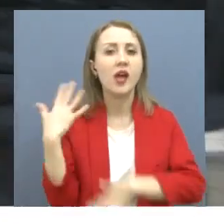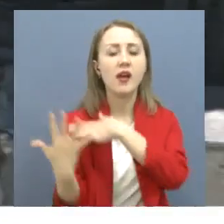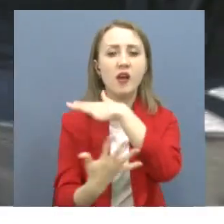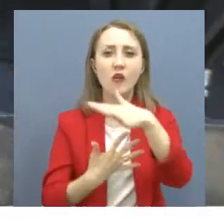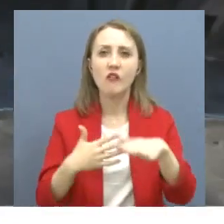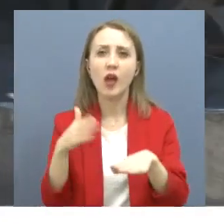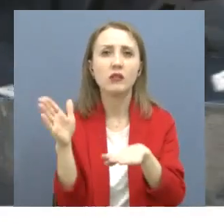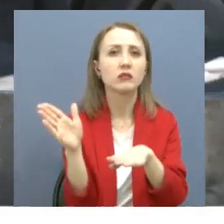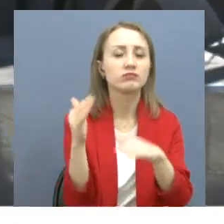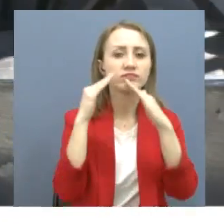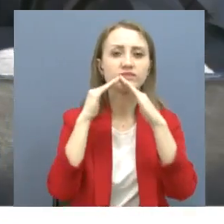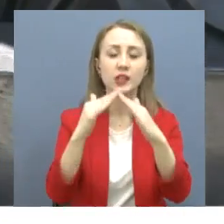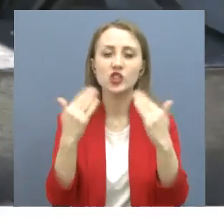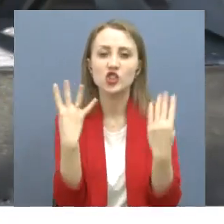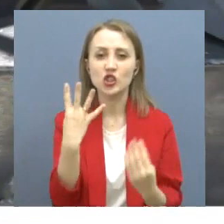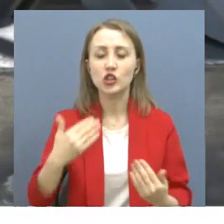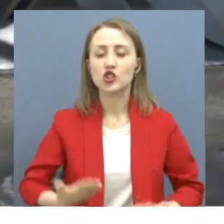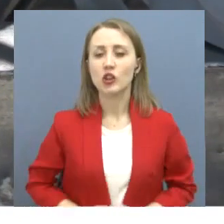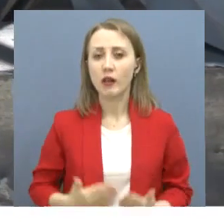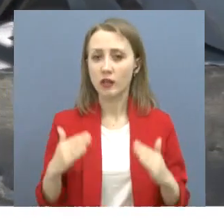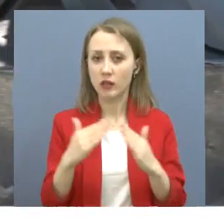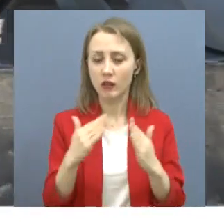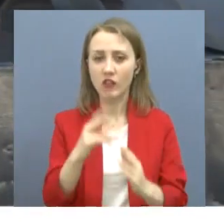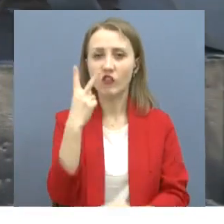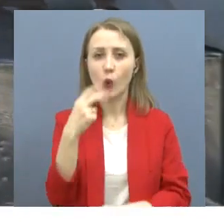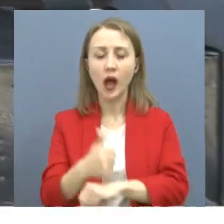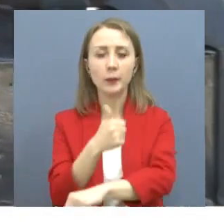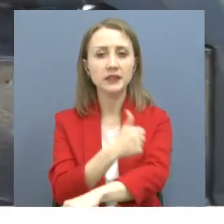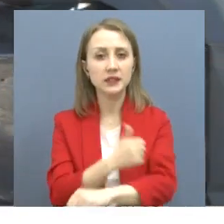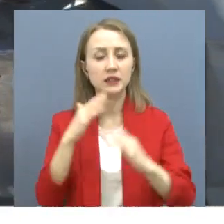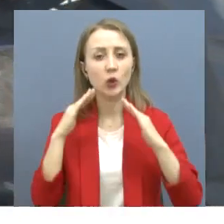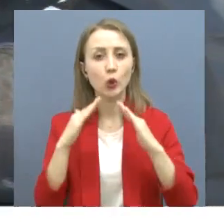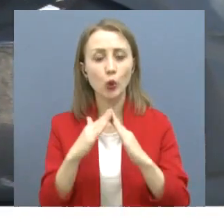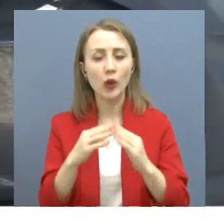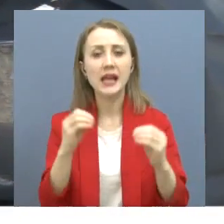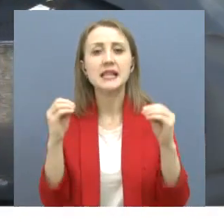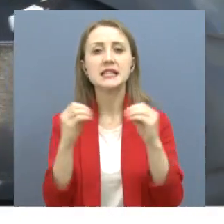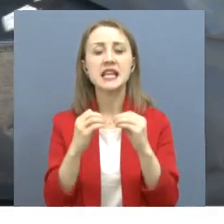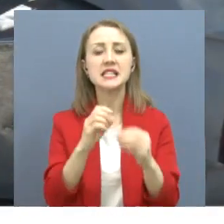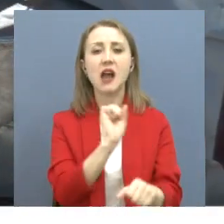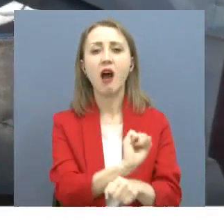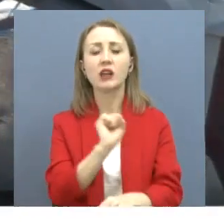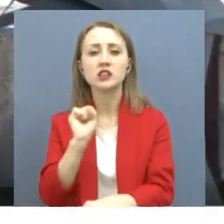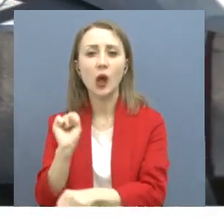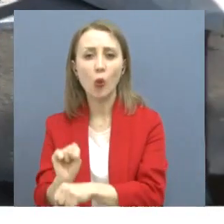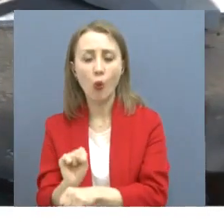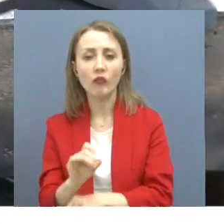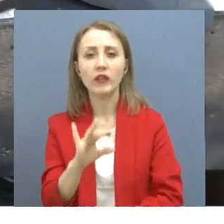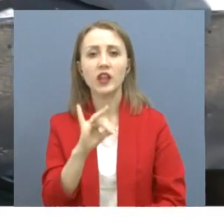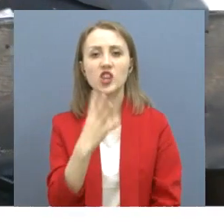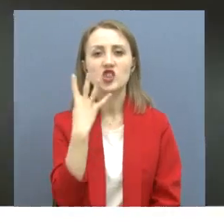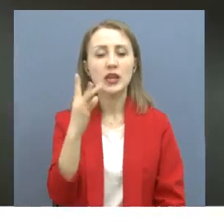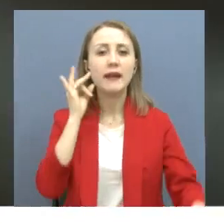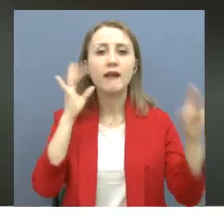снес крышу четырех жилых домов, двух административных зданий, 10 остановочных павильонов и 4